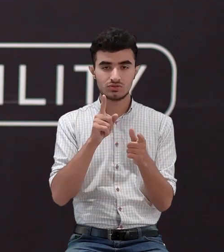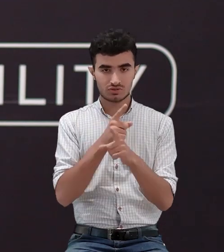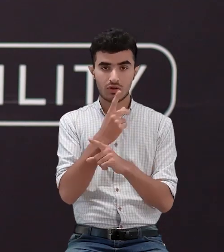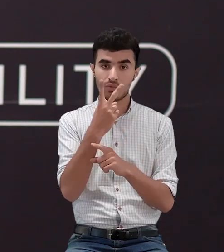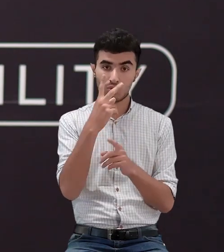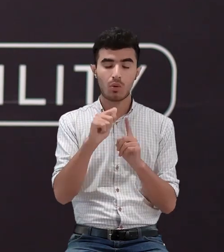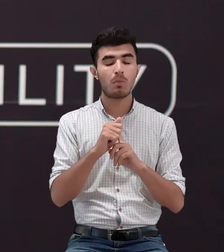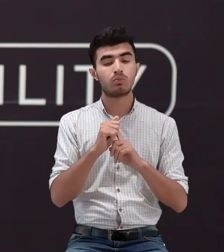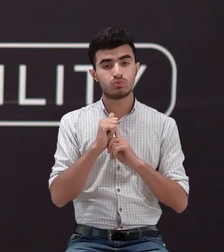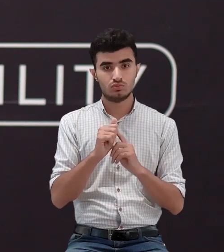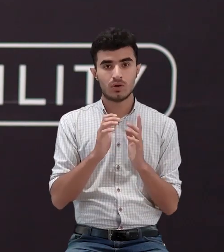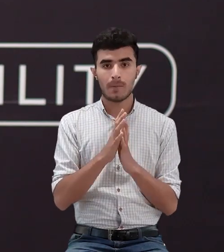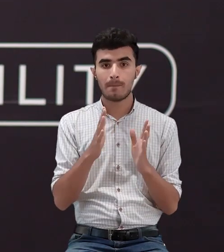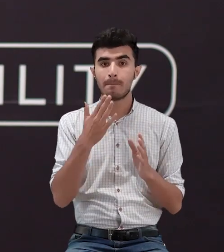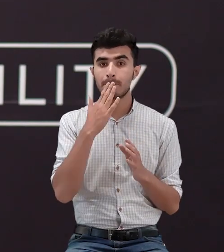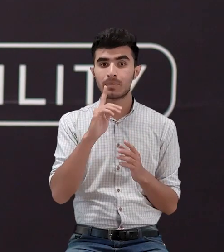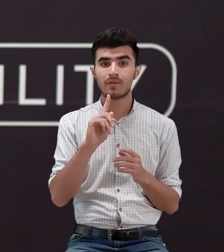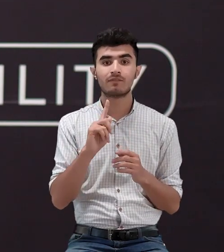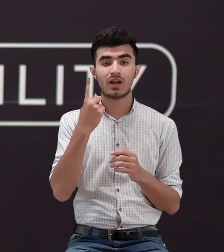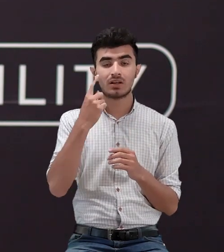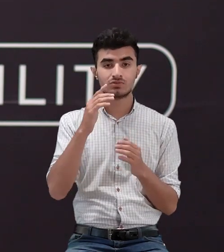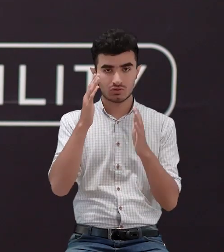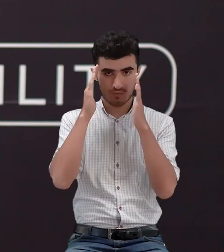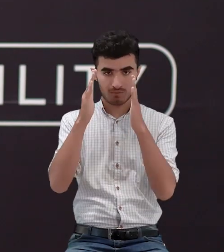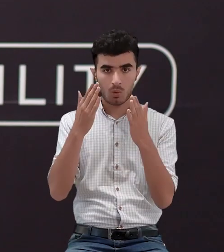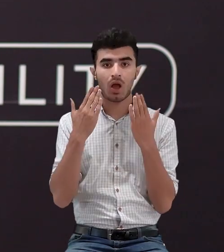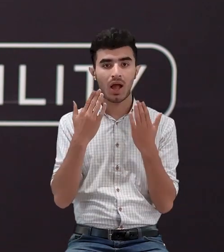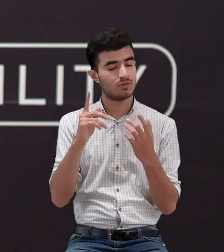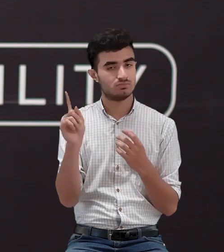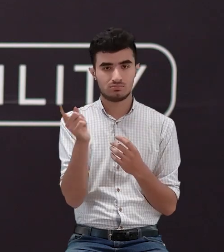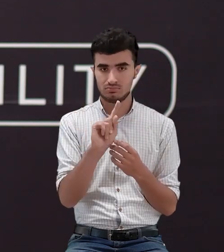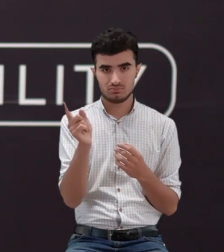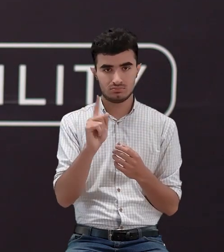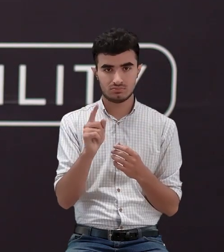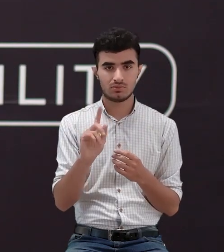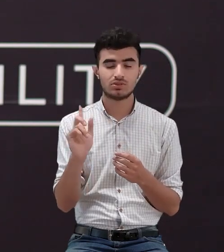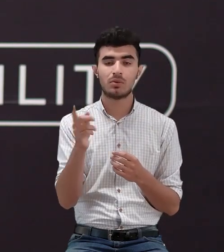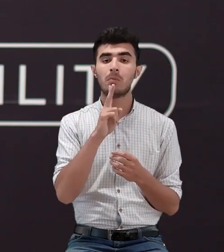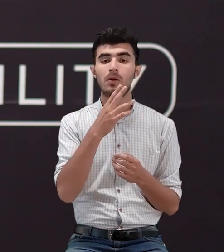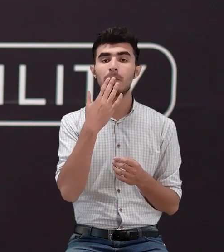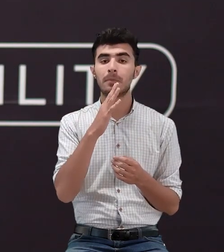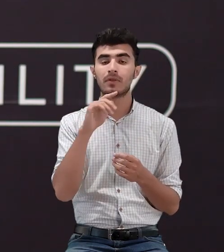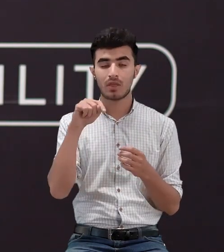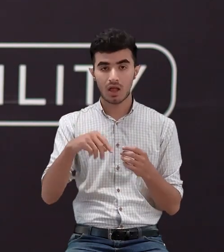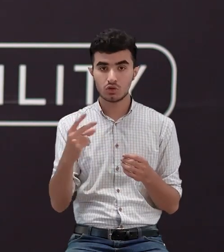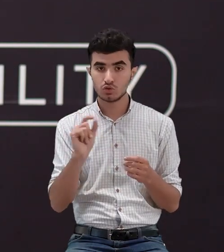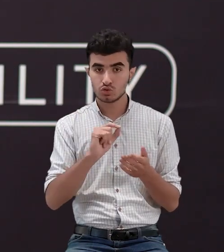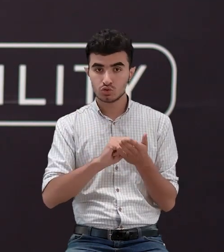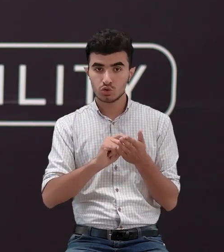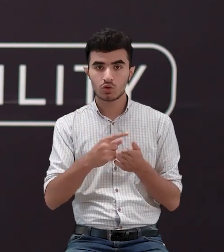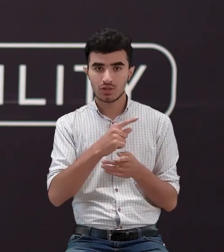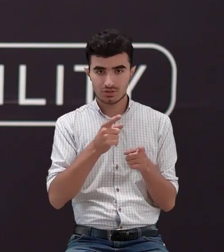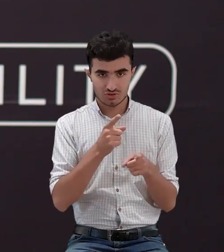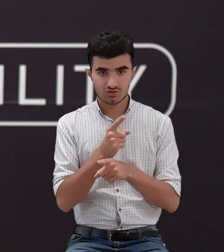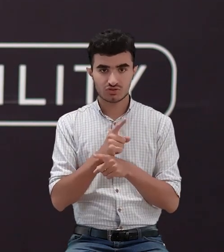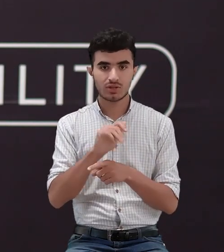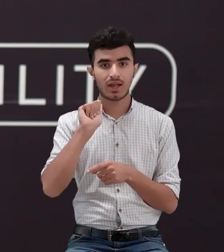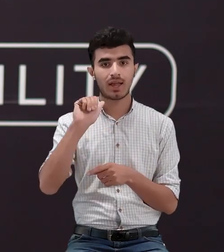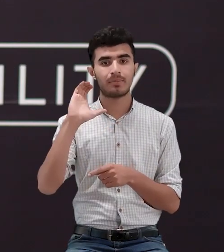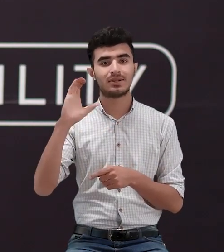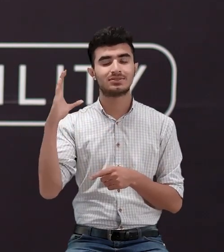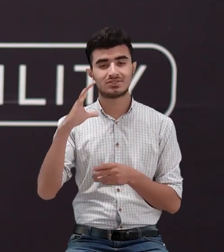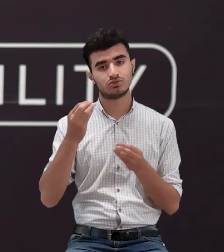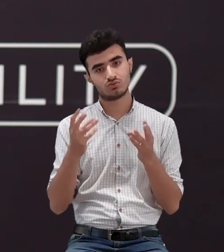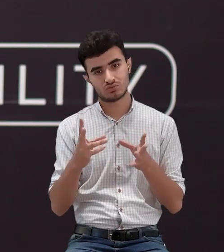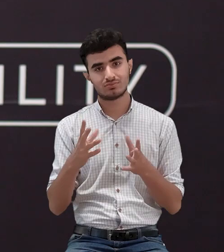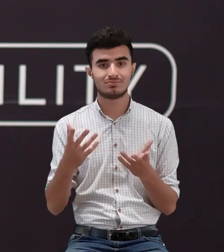क्योंकि देखें, आप एंड ऑफ द डे एकेडमिक्स पे हर पेरेंट फोकस करना शुरू कर देता है. हर पेरेंट कहता है हम मेन स्ट्रीम स्कूल में डाल दें, बच्चा मेरा ABC बोलना